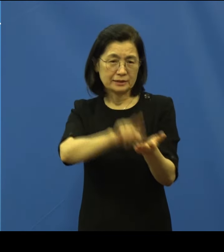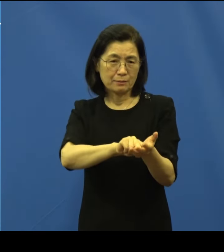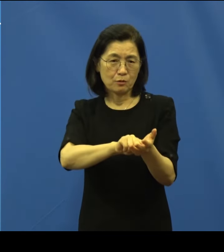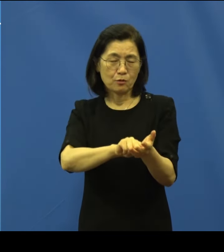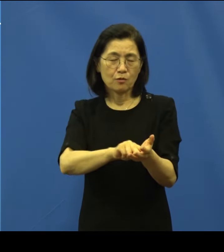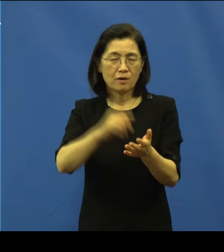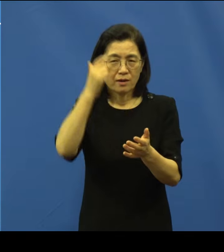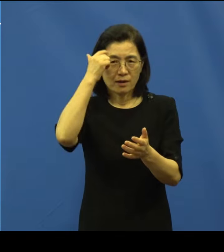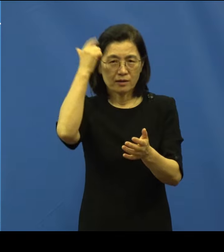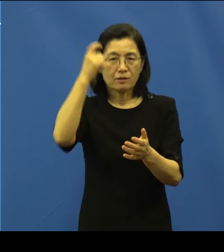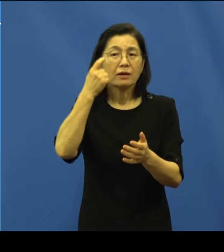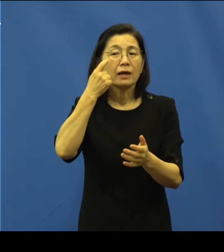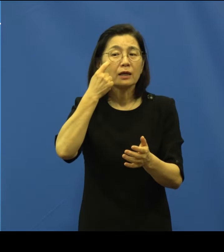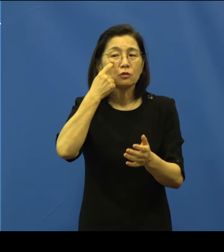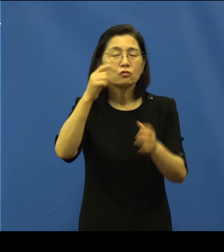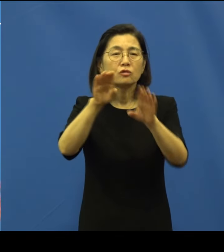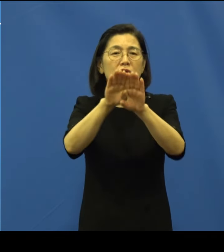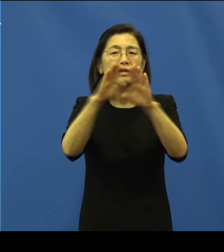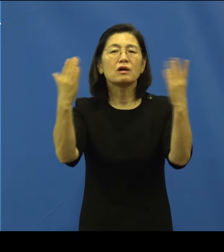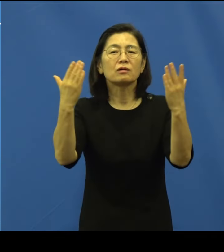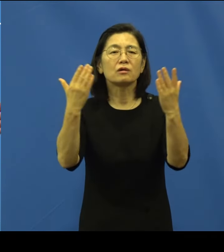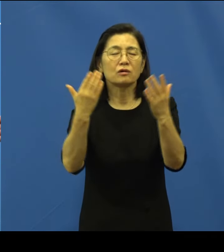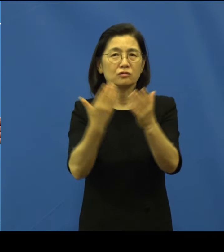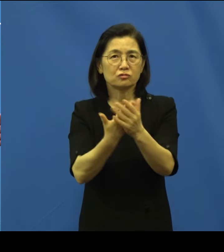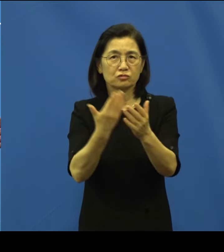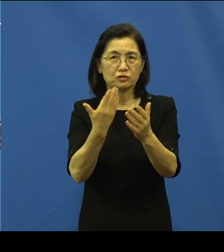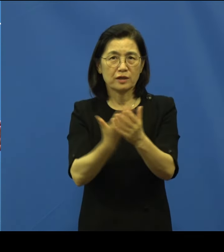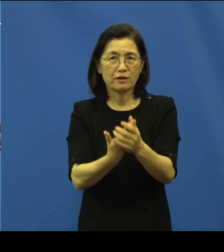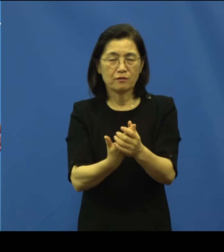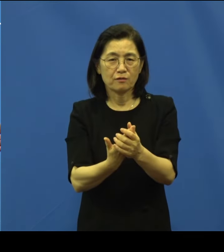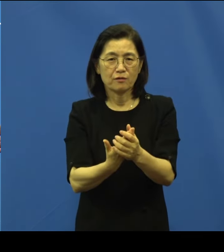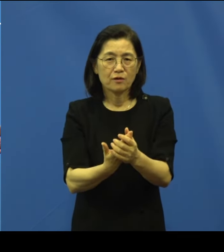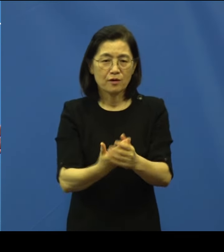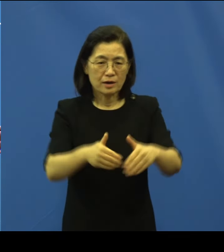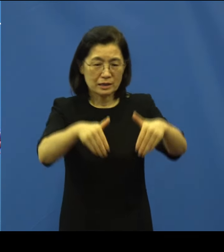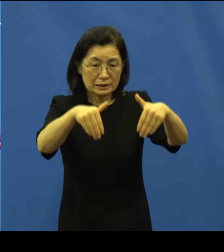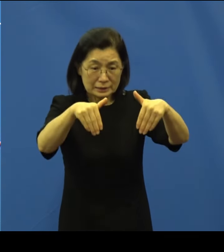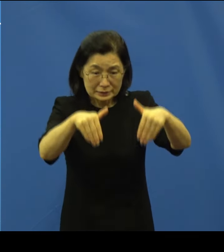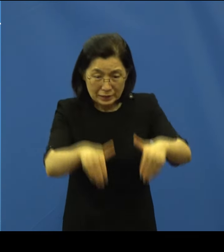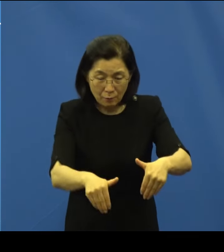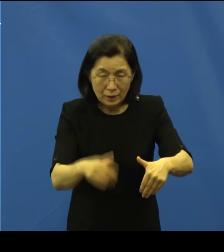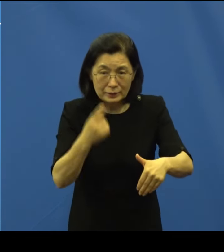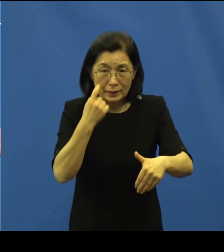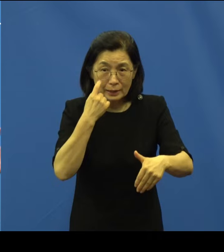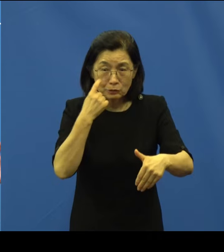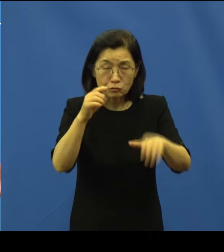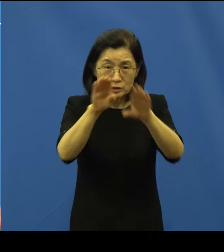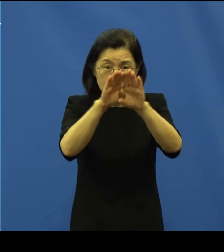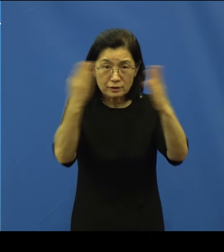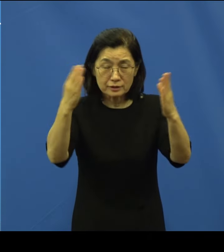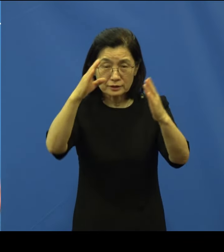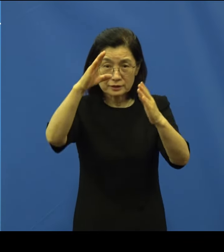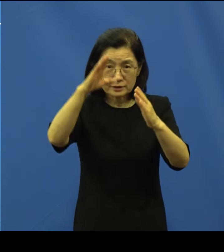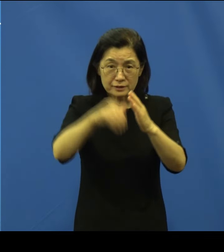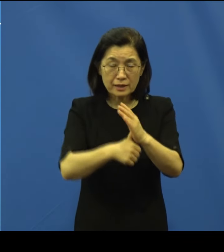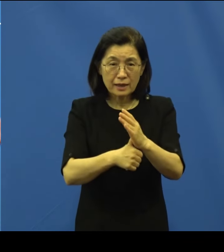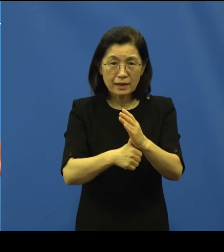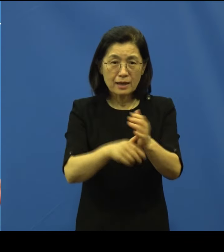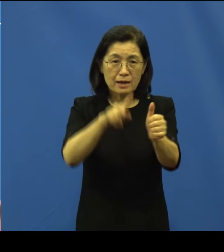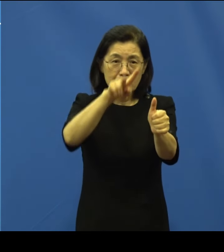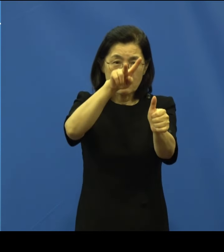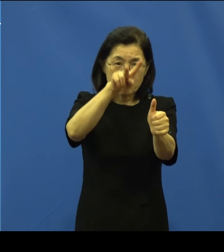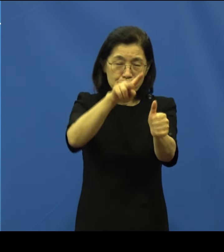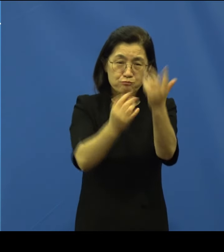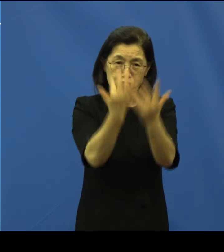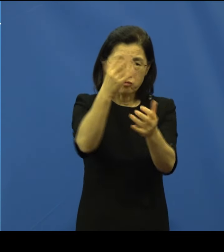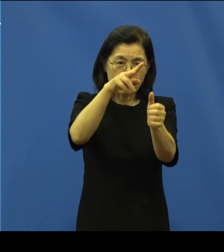사환의 눈이 열렸어요. 눈이 열리자 무엇을 봅니까? 거대한 천상의 군대를 보는 거예요. 그 천상의 군대는 불말과